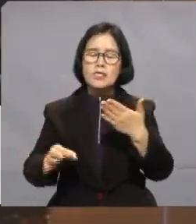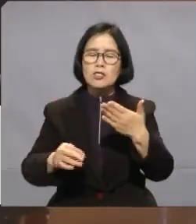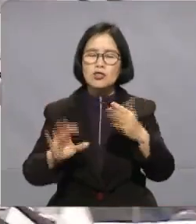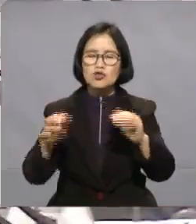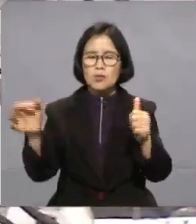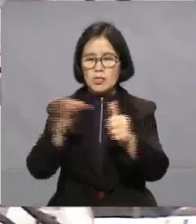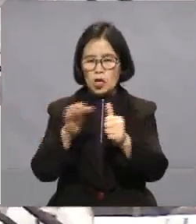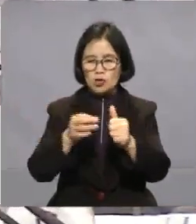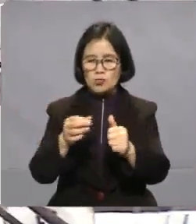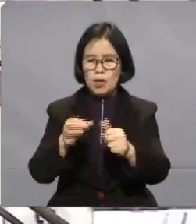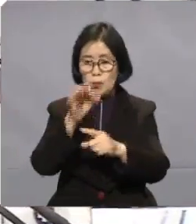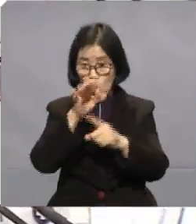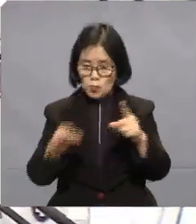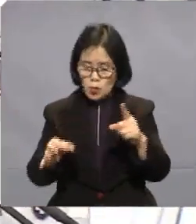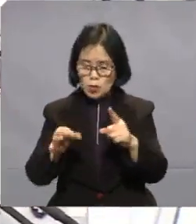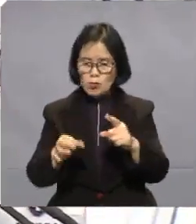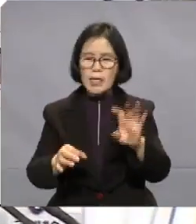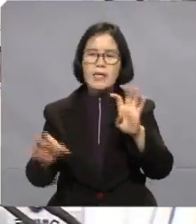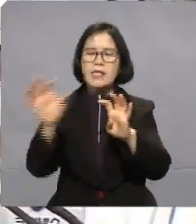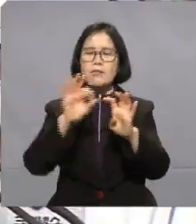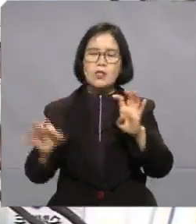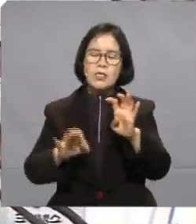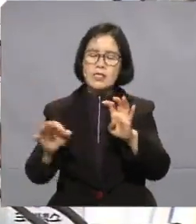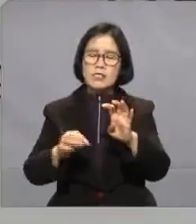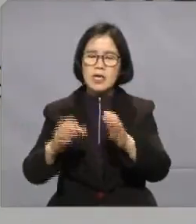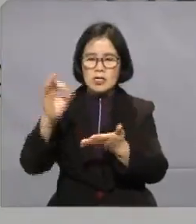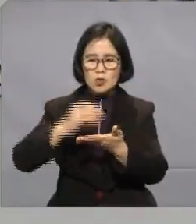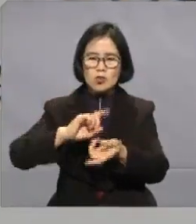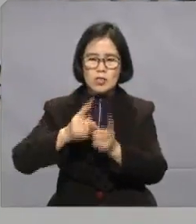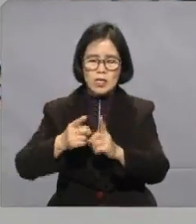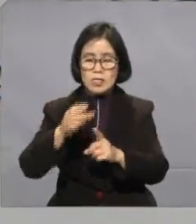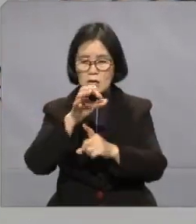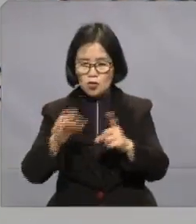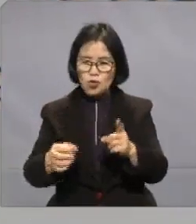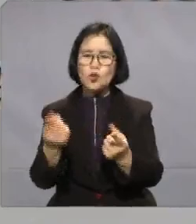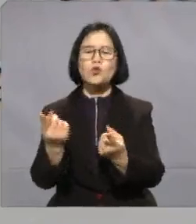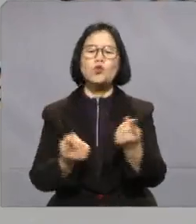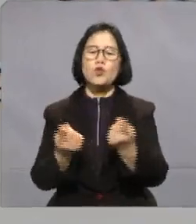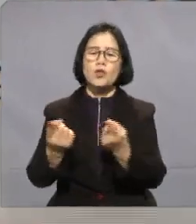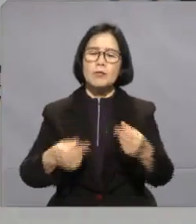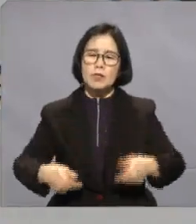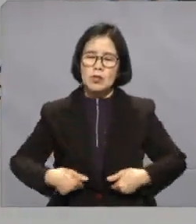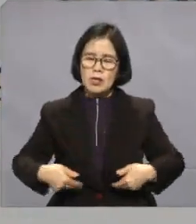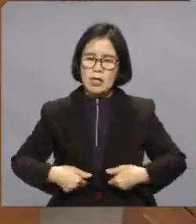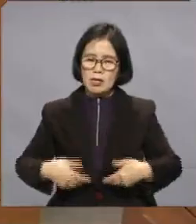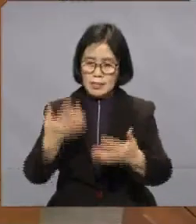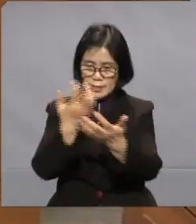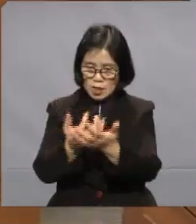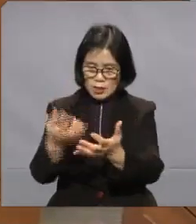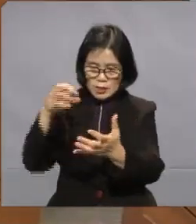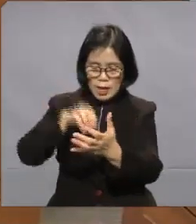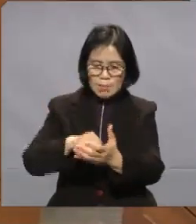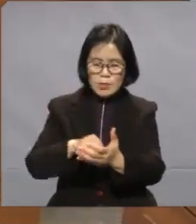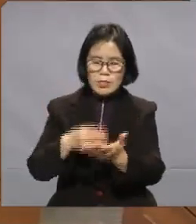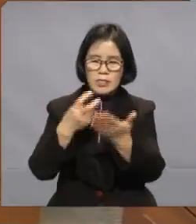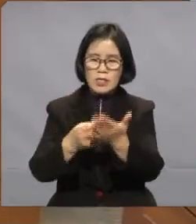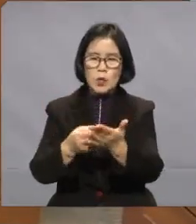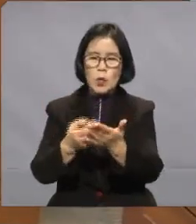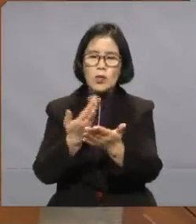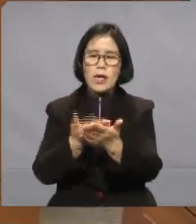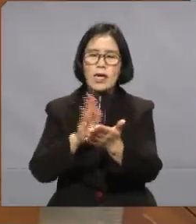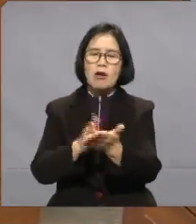국민연금의 보험료율과 40%인 소득 대체율을 조정해야 한다는 의견을 담은 연금제도